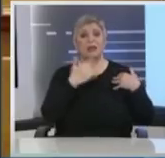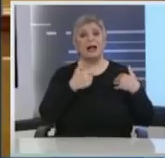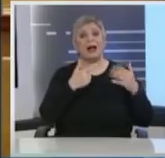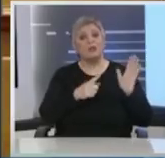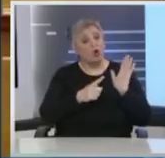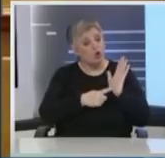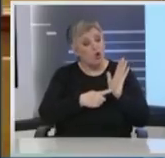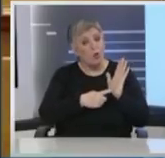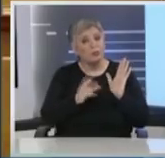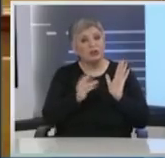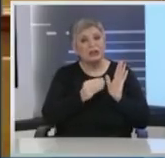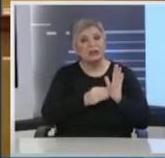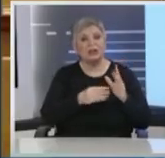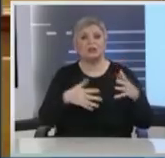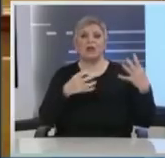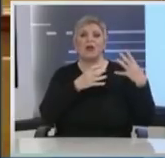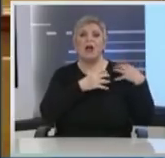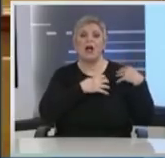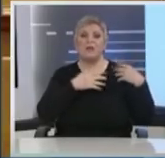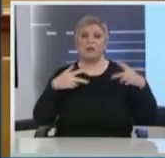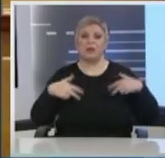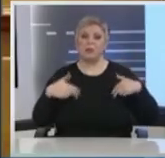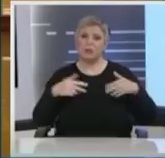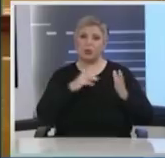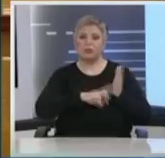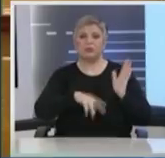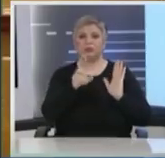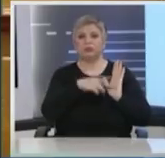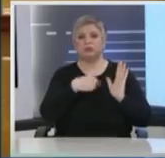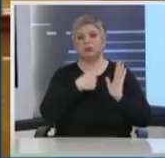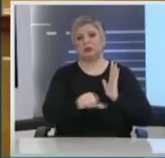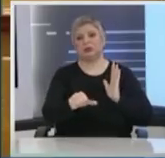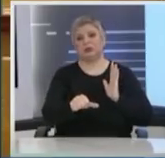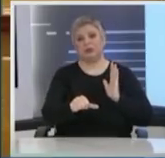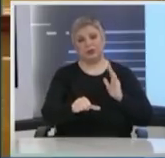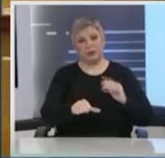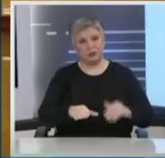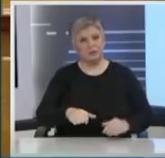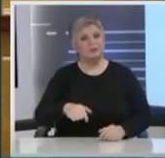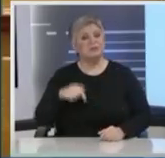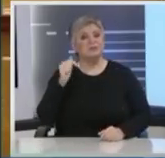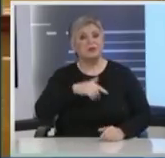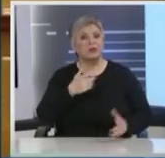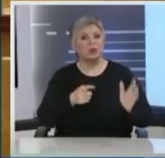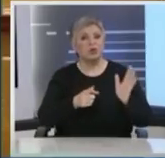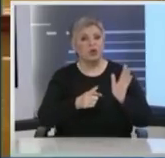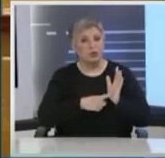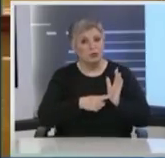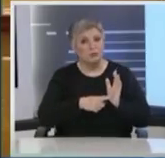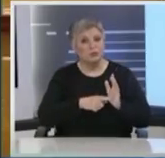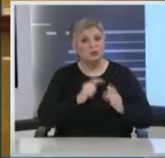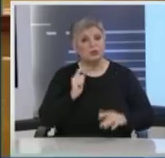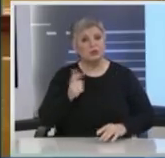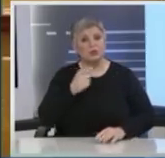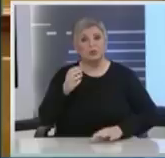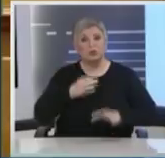ευθύνης υπουργών. Την κατάργηση του νόμου αυτού, ο οποίος, όπως τον εξήγησε ο